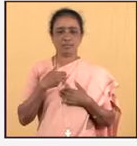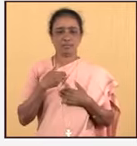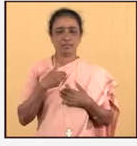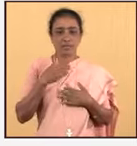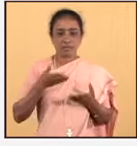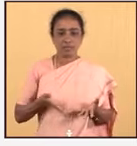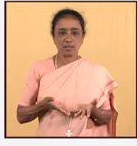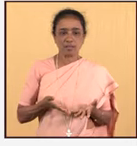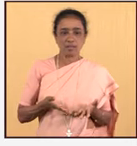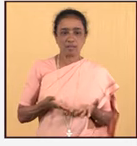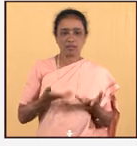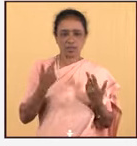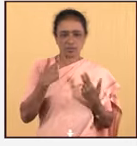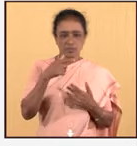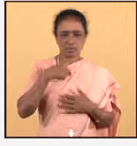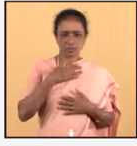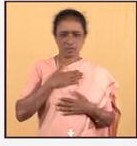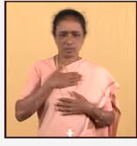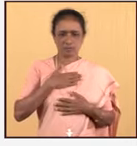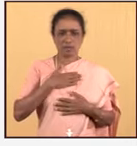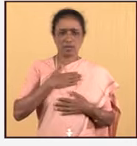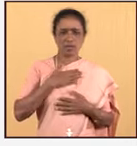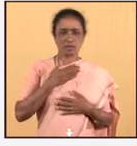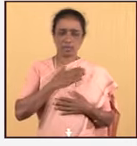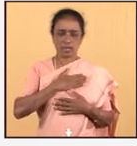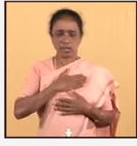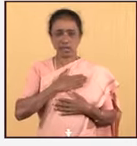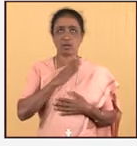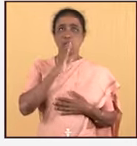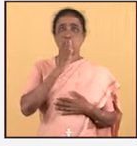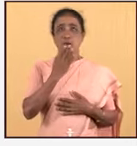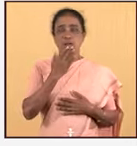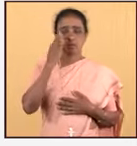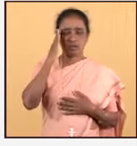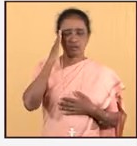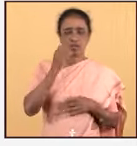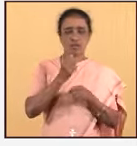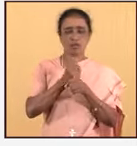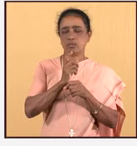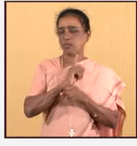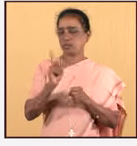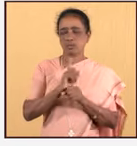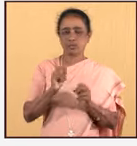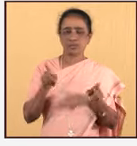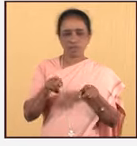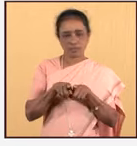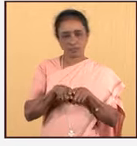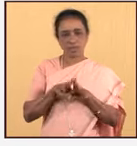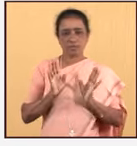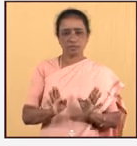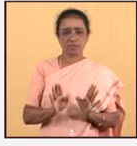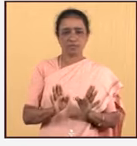நினைச்சலாம் தழுவலாம். அதுக்கப்புறம் எந்த ஒரு நபருக்கும் அவர் சமய நம்பிக்கை காரணமாக அரசு எவ்வித பாகுபாடும்